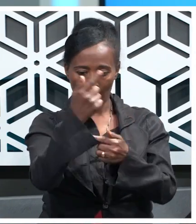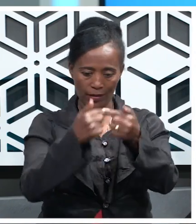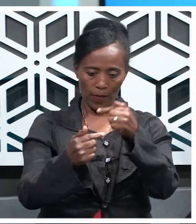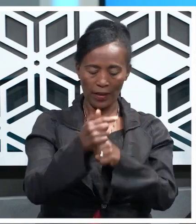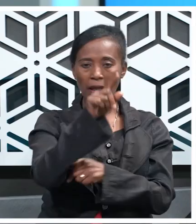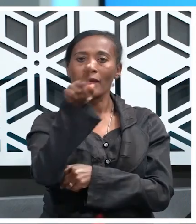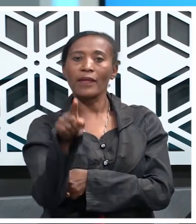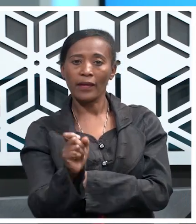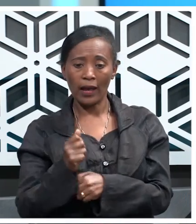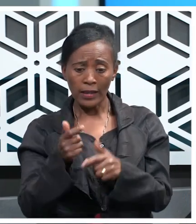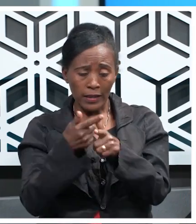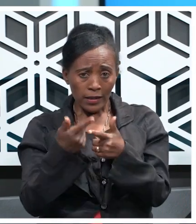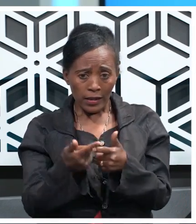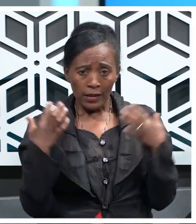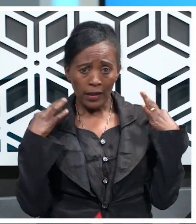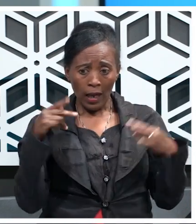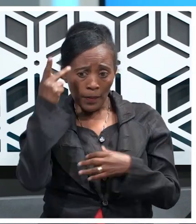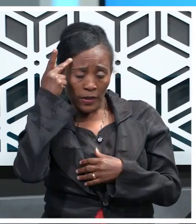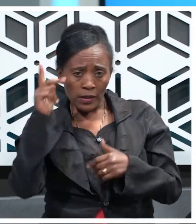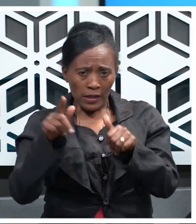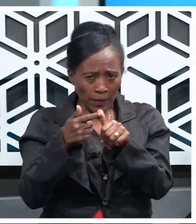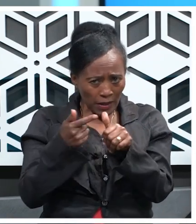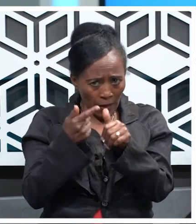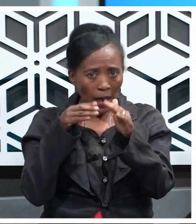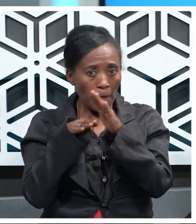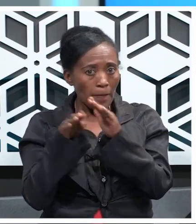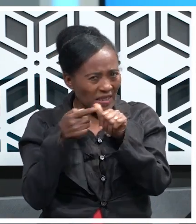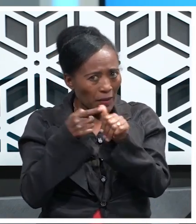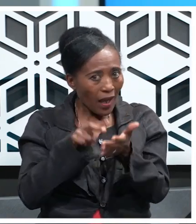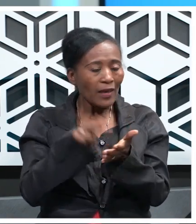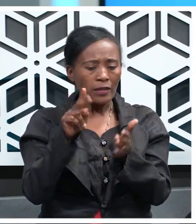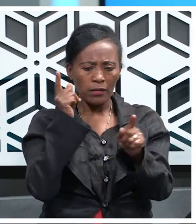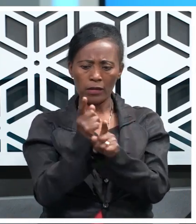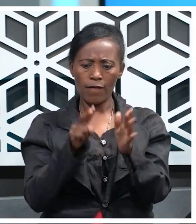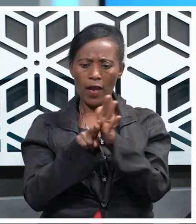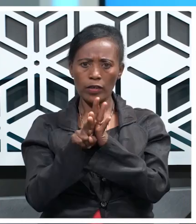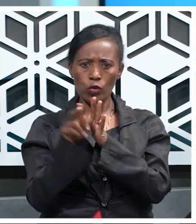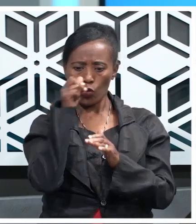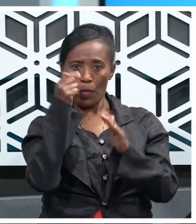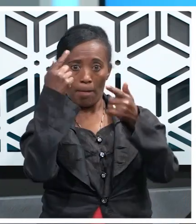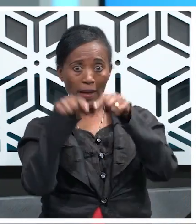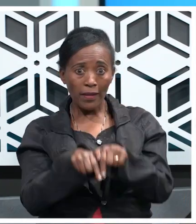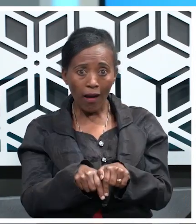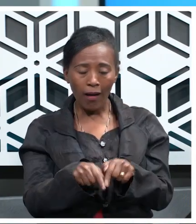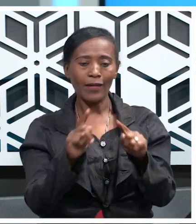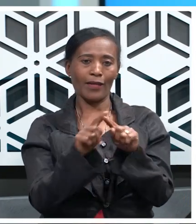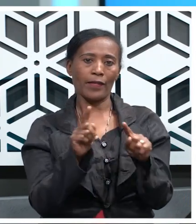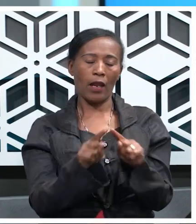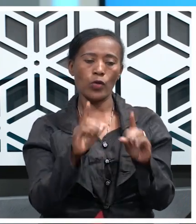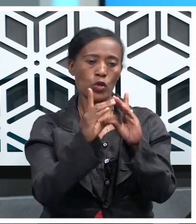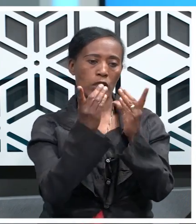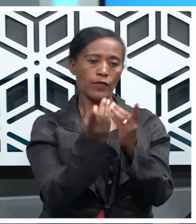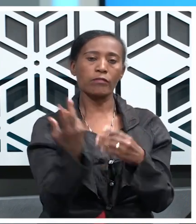አንድ ማምጣት ይጠይቃል። እንግዲህ እንደ ጤና ሚኒስቴር መግቢያዬ ላይ እንዳነሳሁት ልክ ቫይረሱ ወደ ሀገራችን እንደገባ